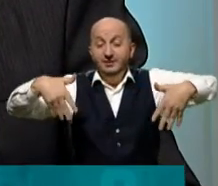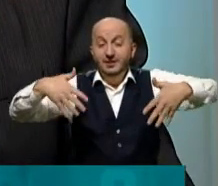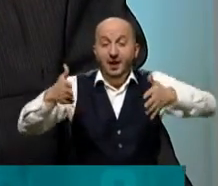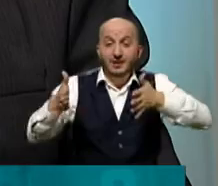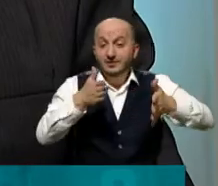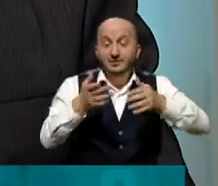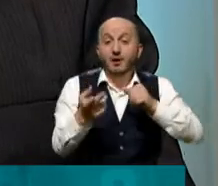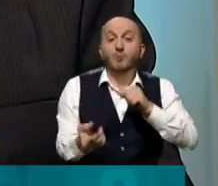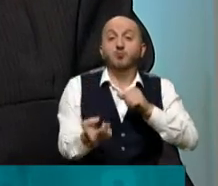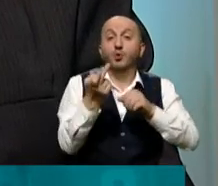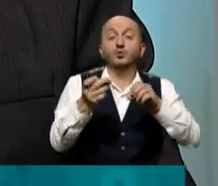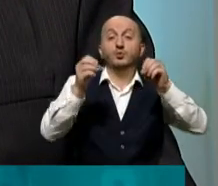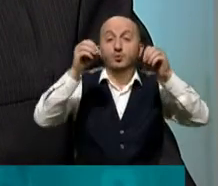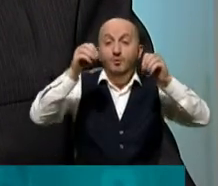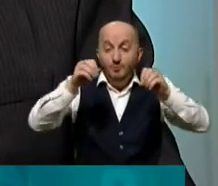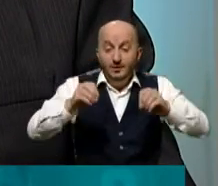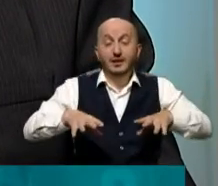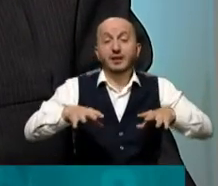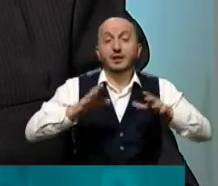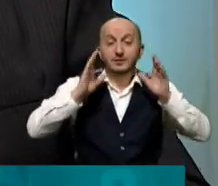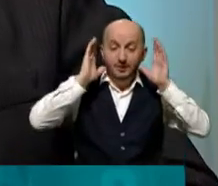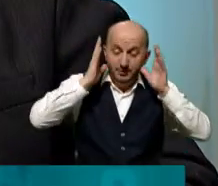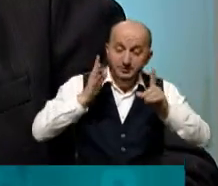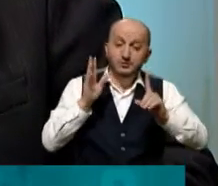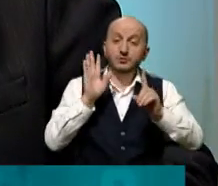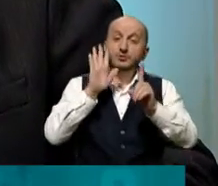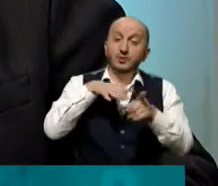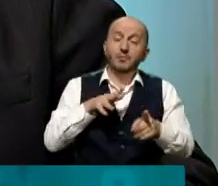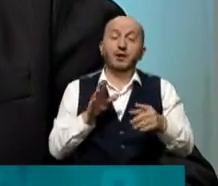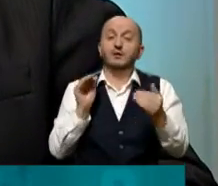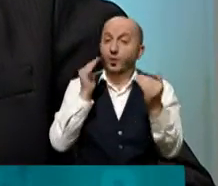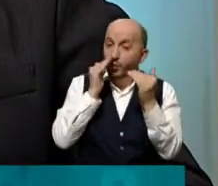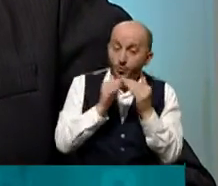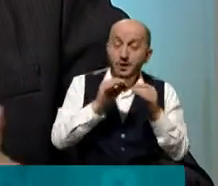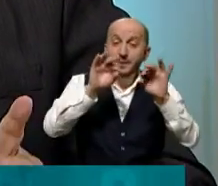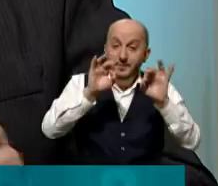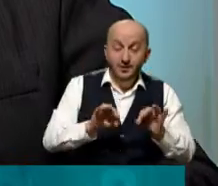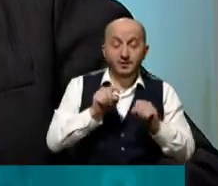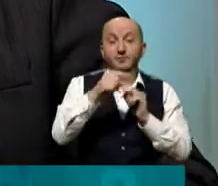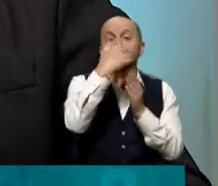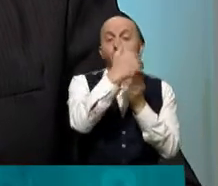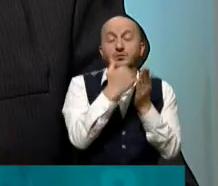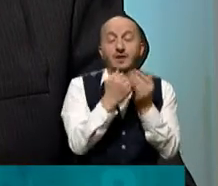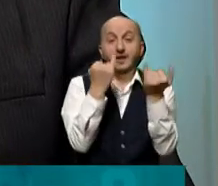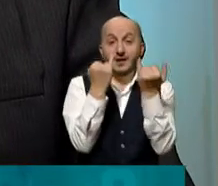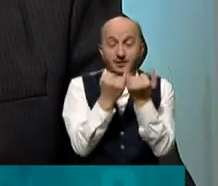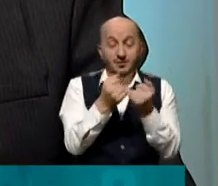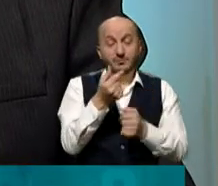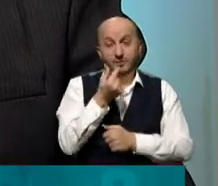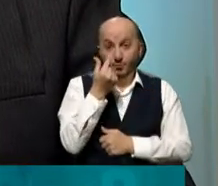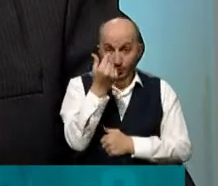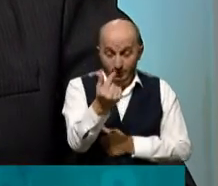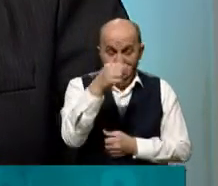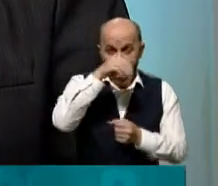bırakarak namaz kılmaya veya cemaate tabi olmaya başladılar. Bu konuda kardeşimizin bu uyarısı